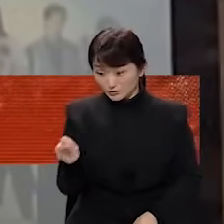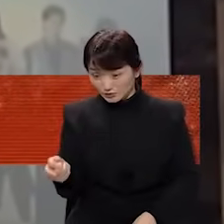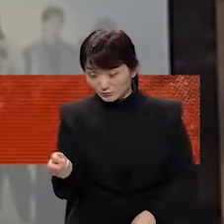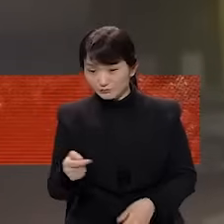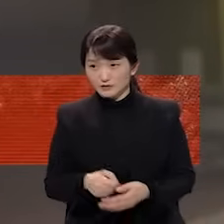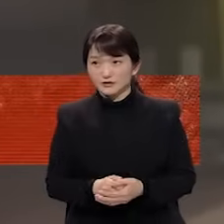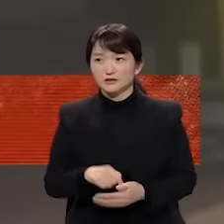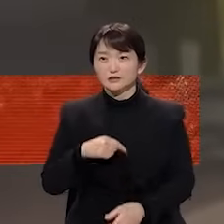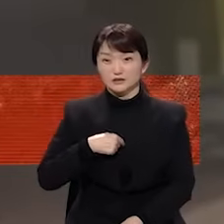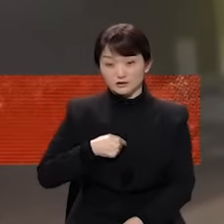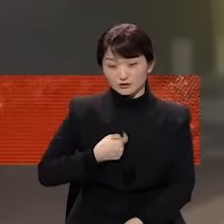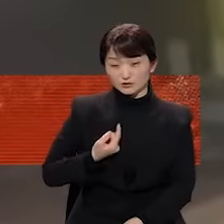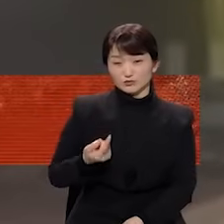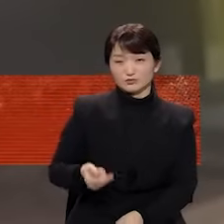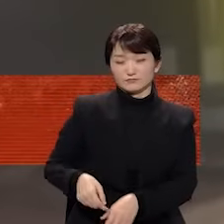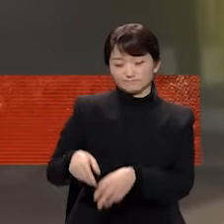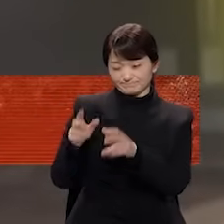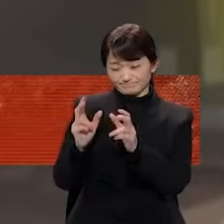컴퓨터예술학부